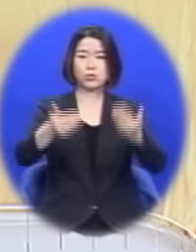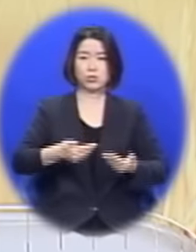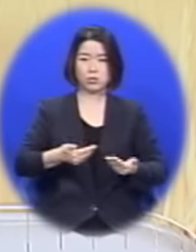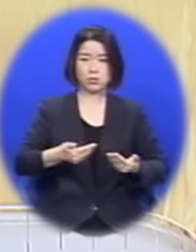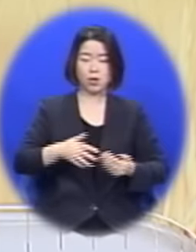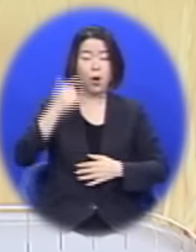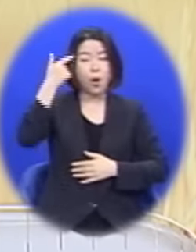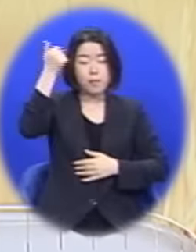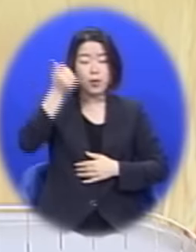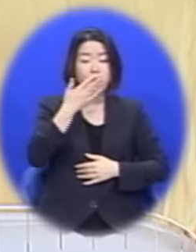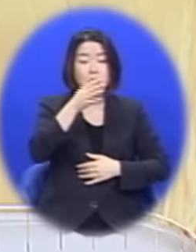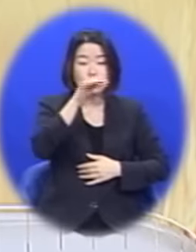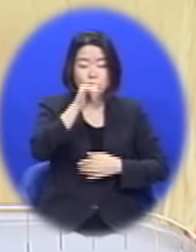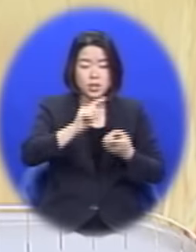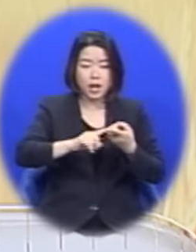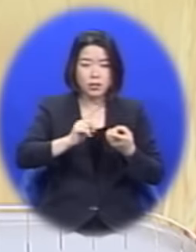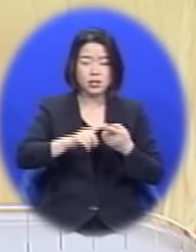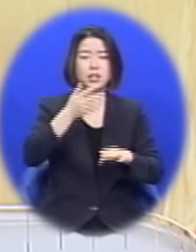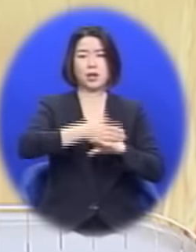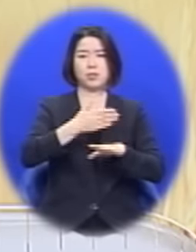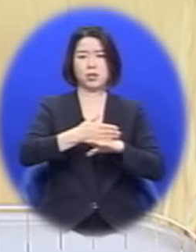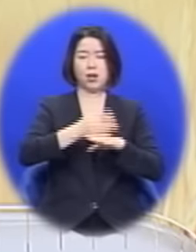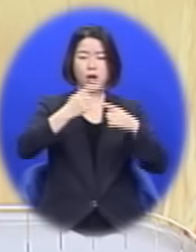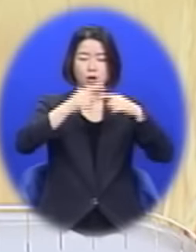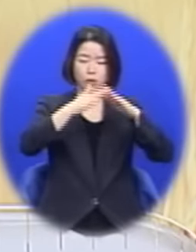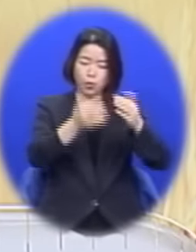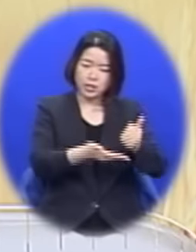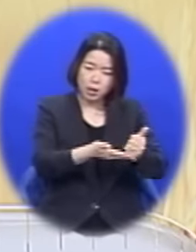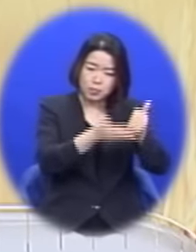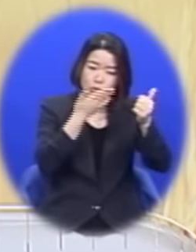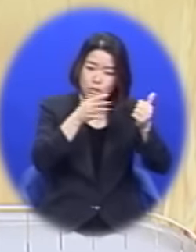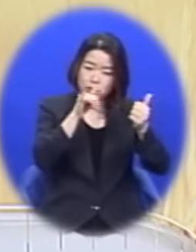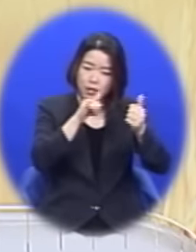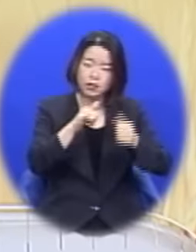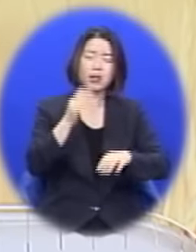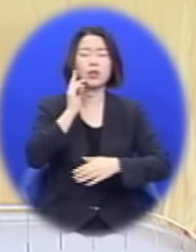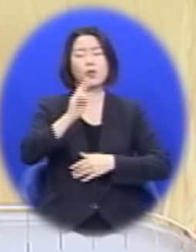감사하고 교회를 섬길 수 있다는 게 너무나 감사했습니다.